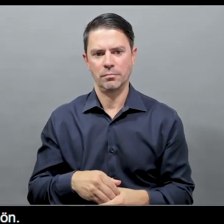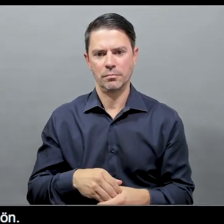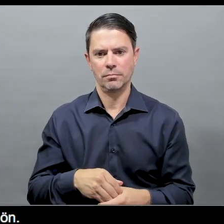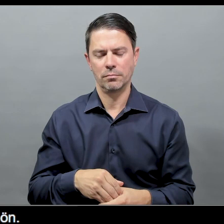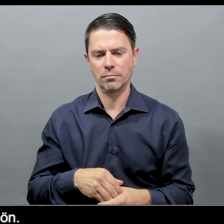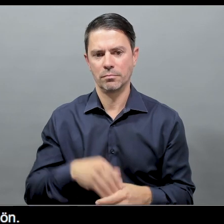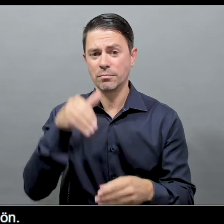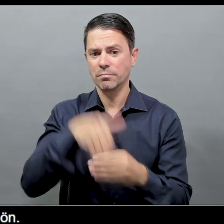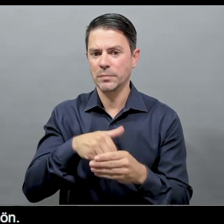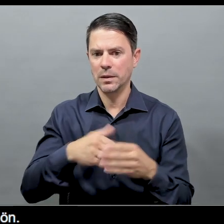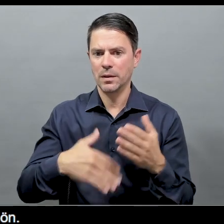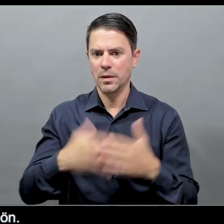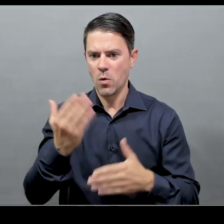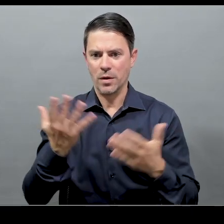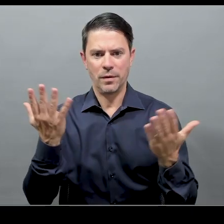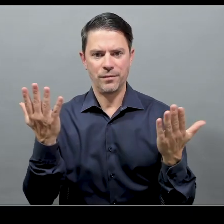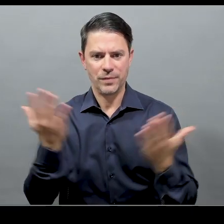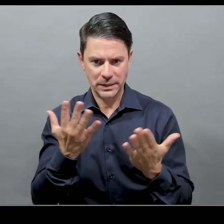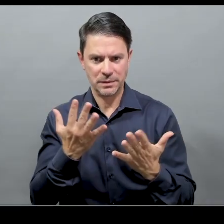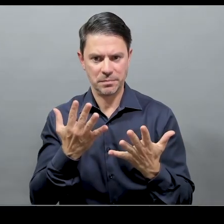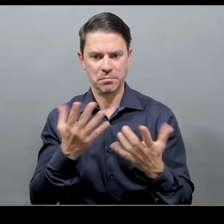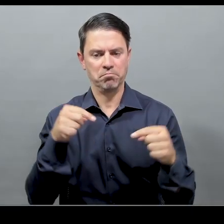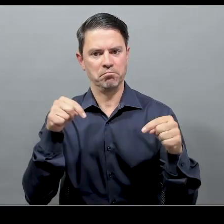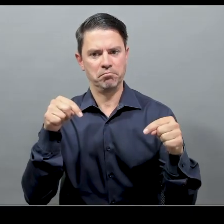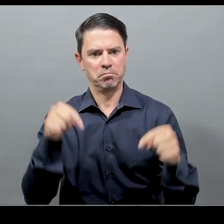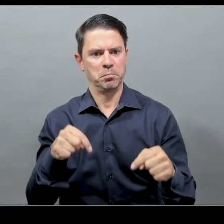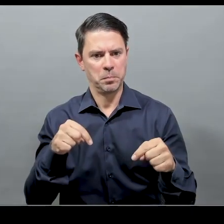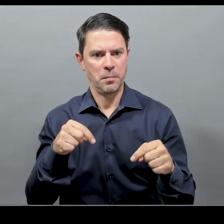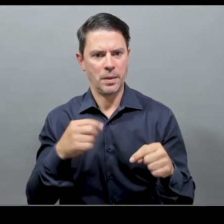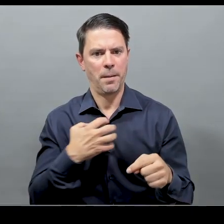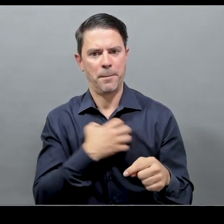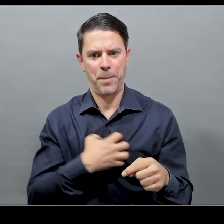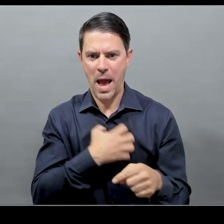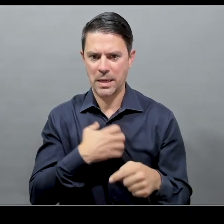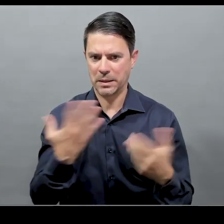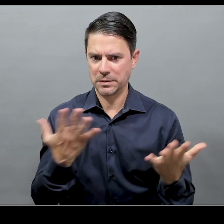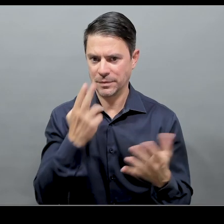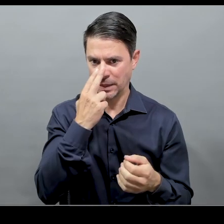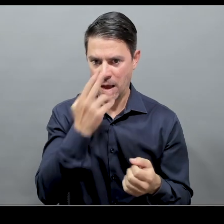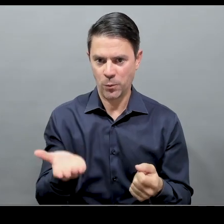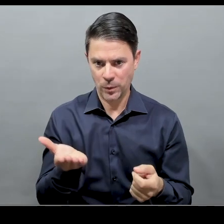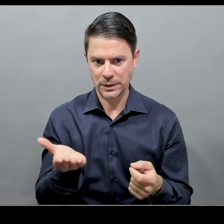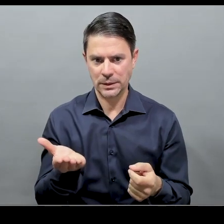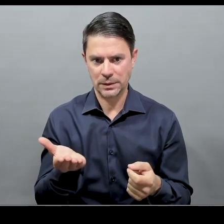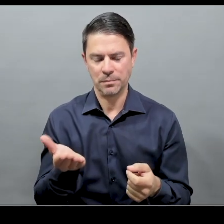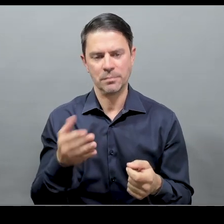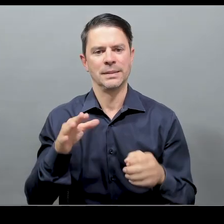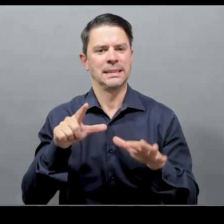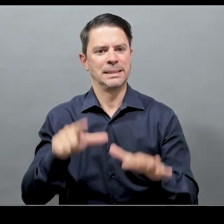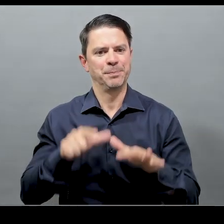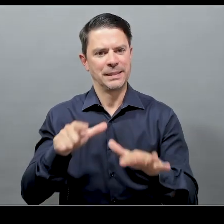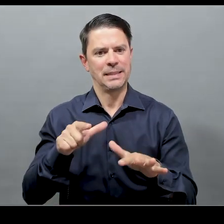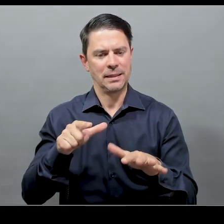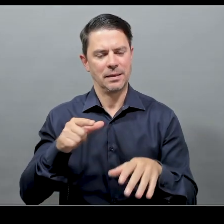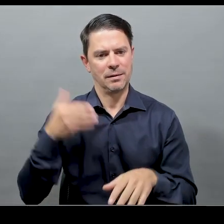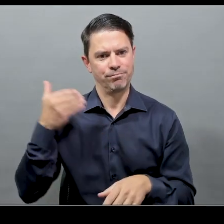17. Verordnung. Aber für uns war heute wichtig, dass inhaltlich die bisherigen Regelungen fortgeführt